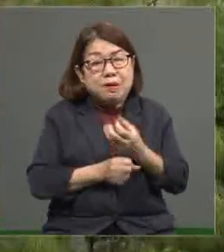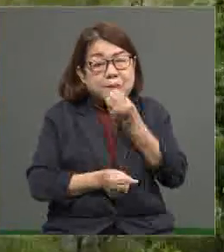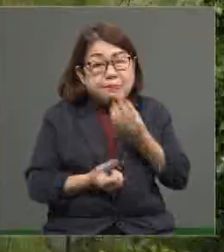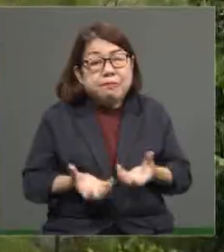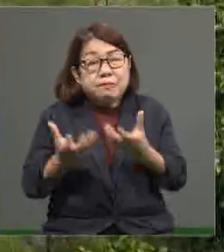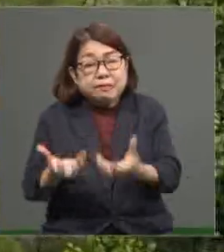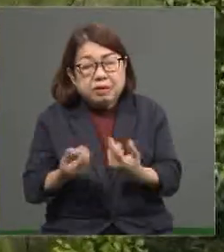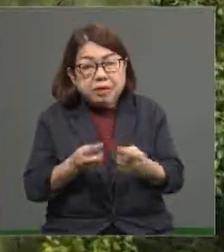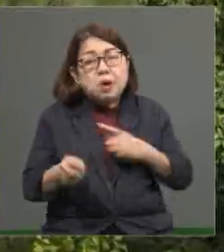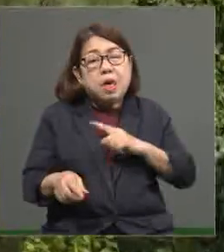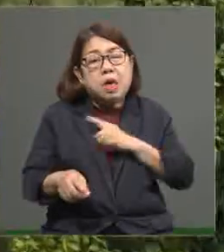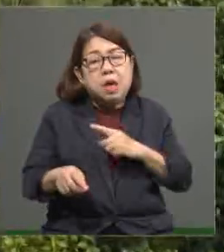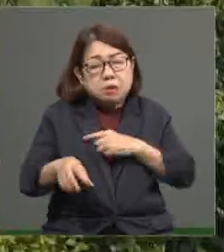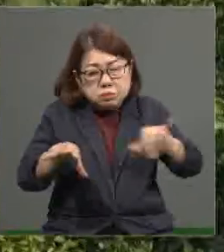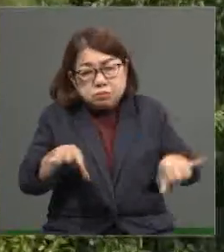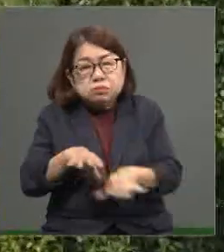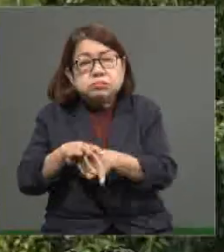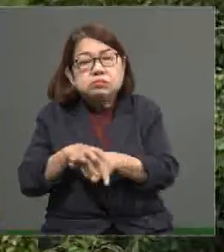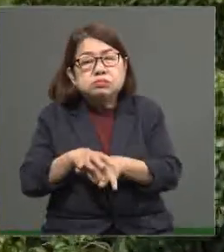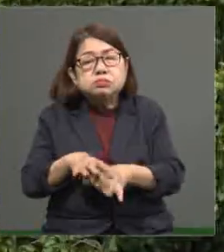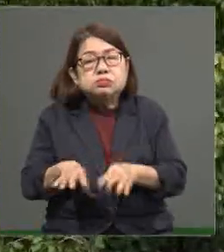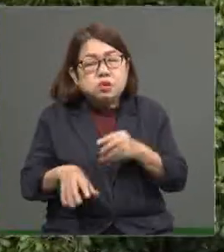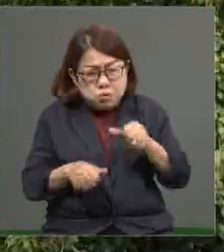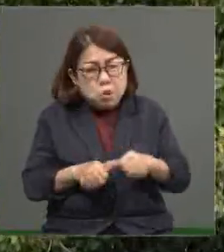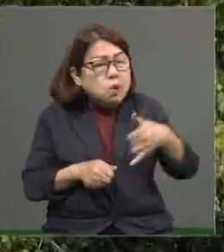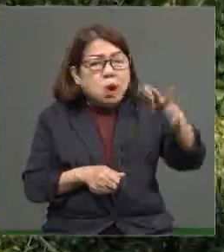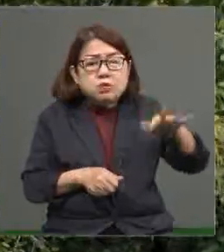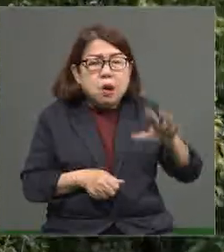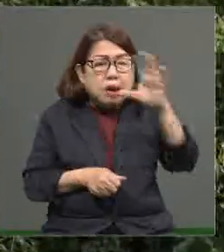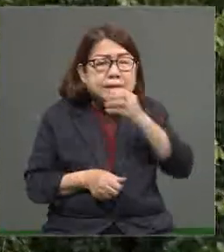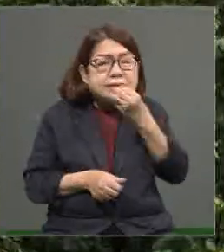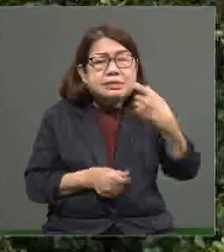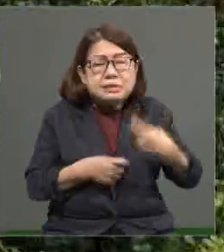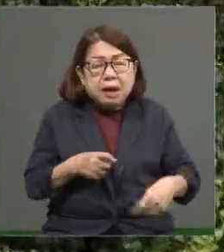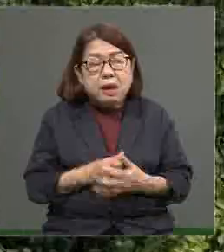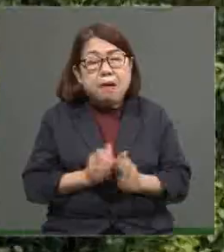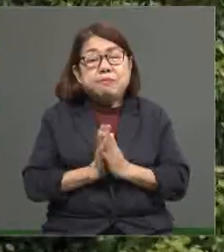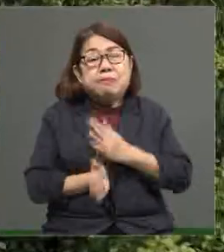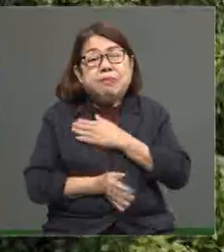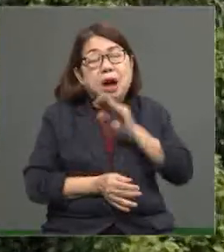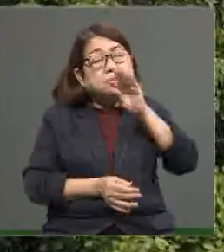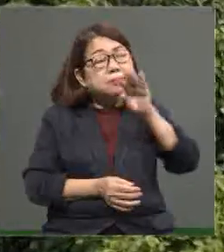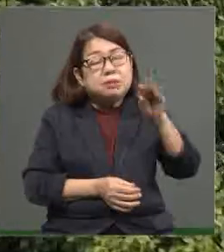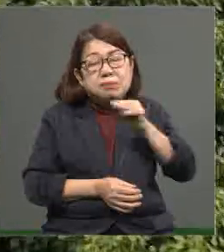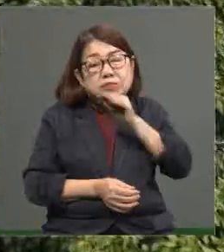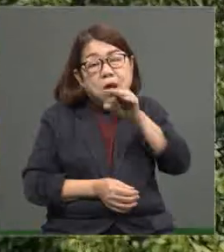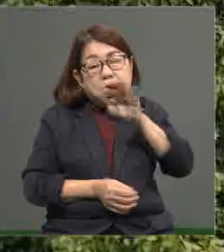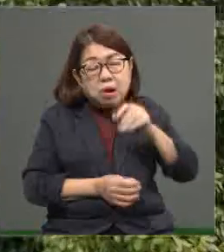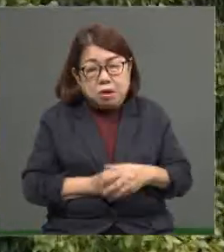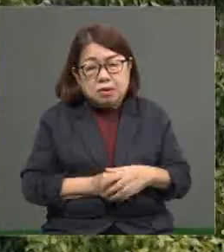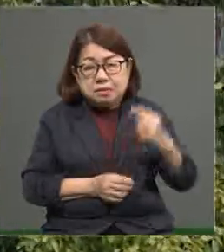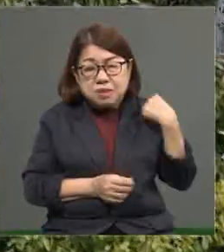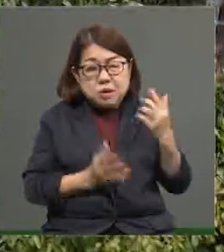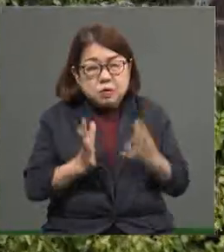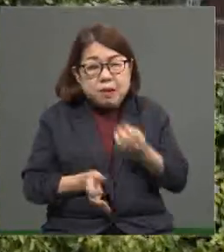บางตัวกลับเข้ากรงเองเพราะว่ารู้ว่าเดี๋ยวถ้าเข้าไปข้างในจะได้กินยิ่งได้ยินเสียงเรียกจากพระสงฆ์แล้วก็ได้ยินเสียงเจ้าหน้าที่ให้น้ำให้อาหารเป็น